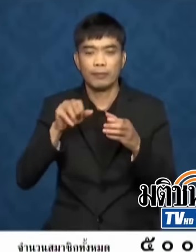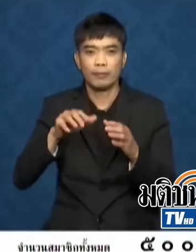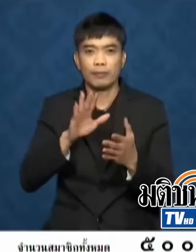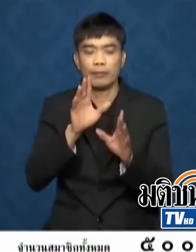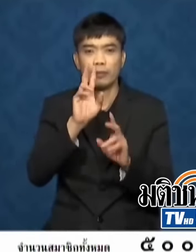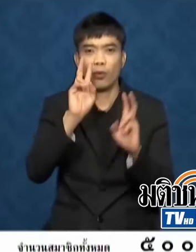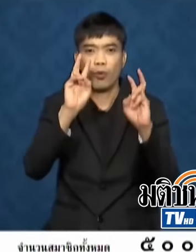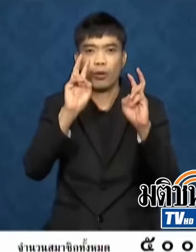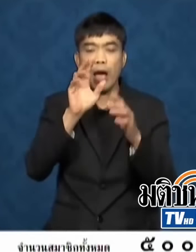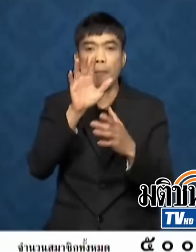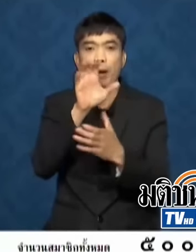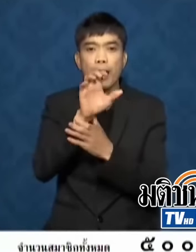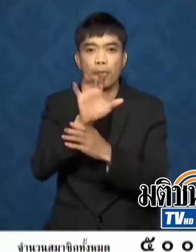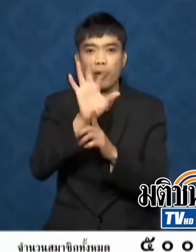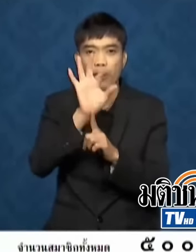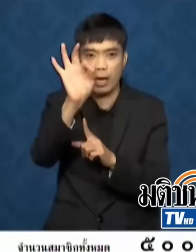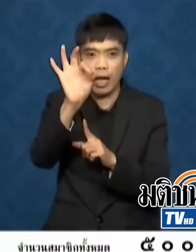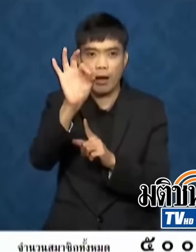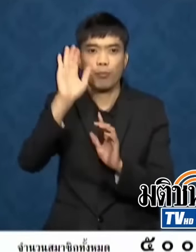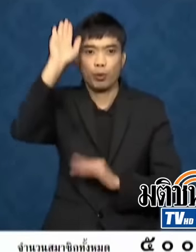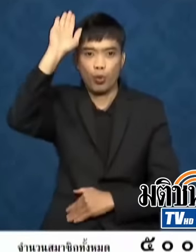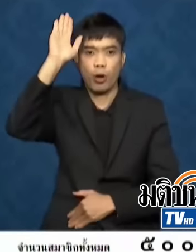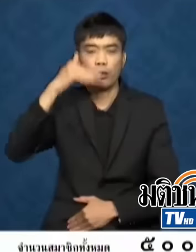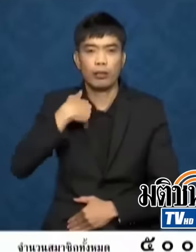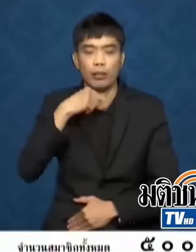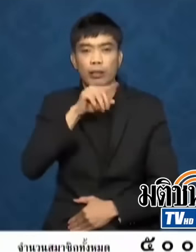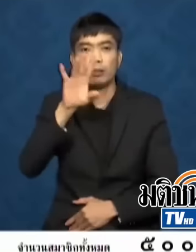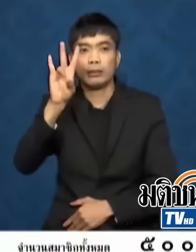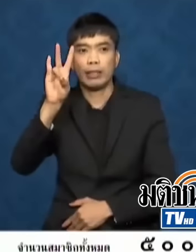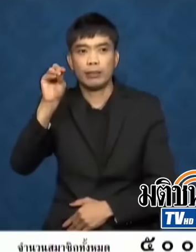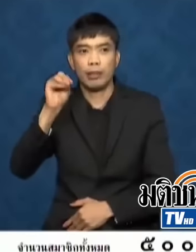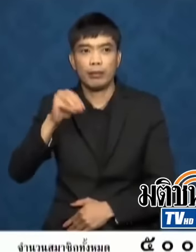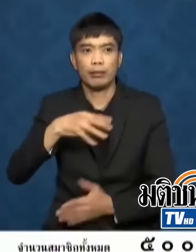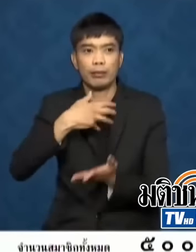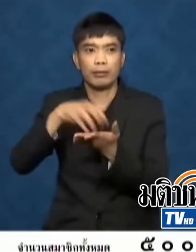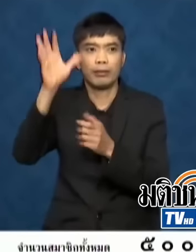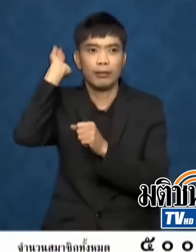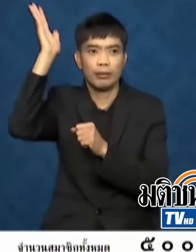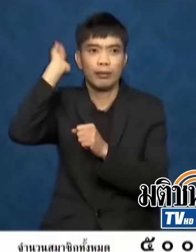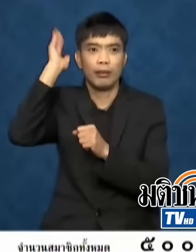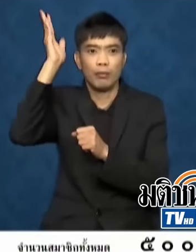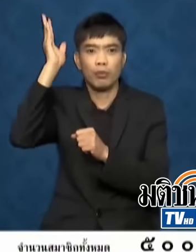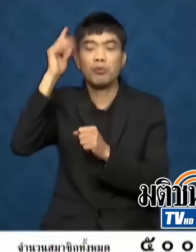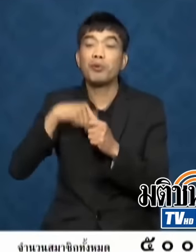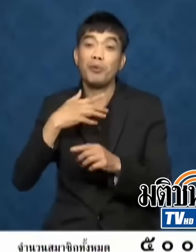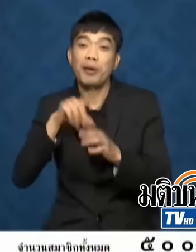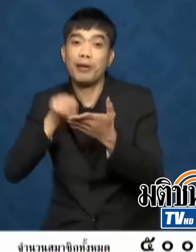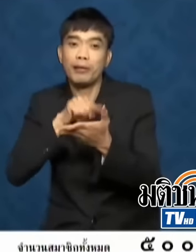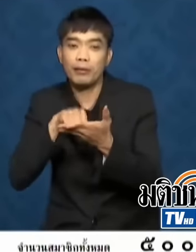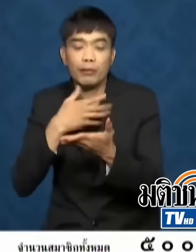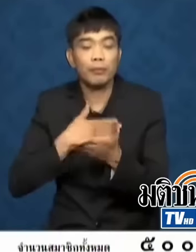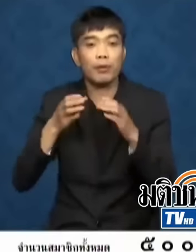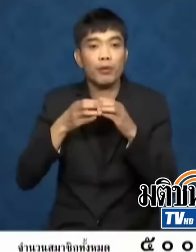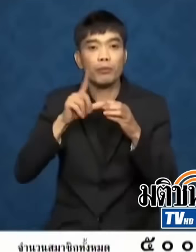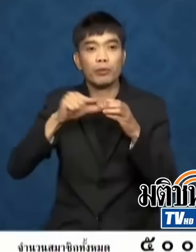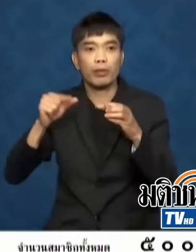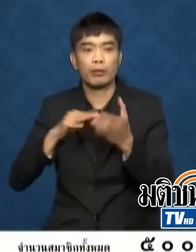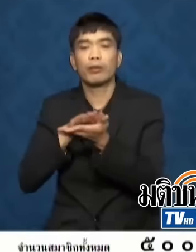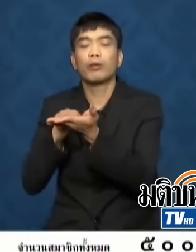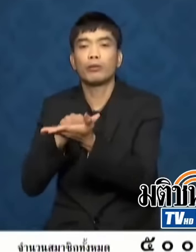9ค่ะท่านประธาน ครับครับผม ถึงข้อ71ท่านปล่อยให้เขาหาเสียงในสภาได้ยังไงคะ ก็ไปด้ว